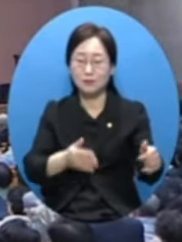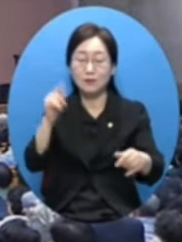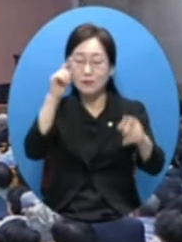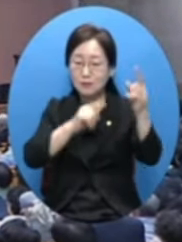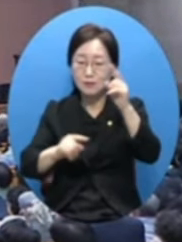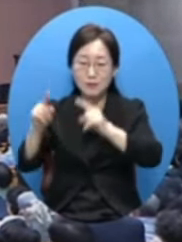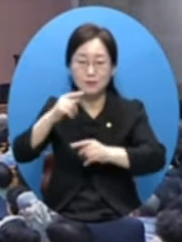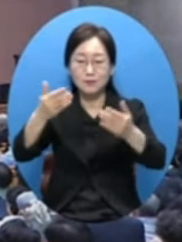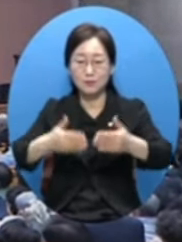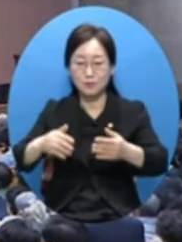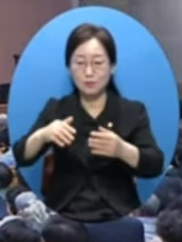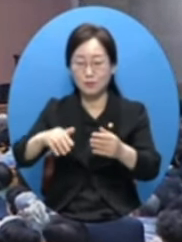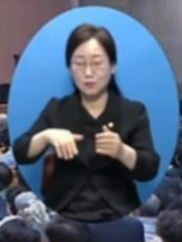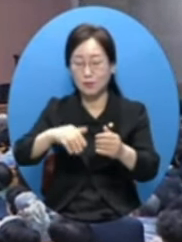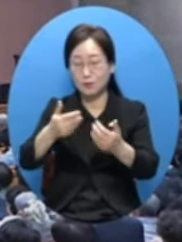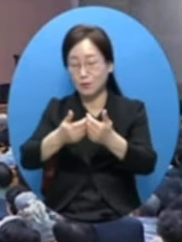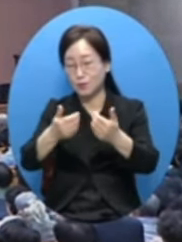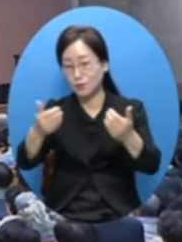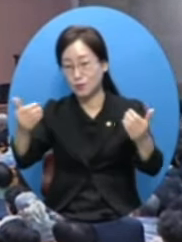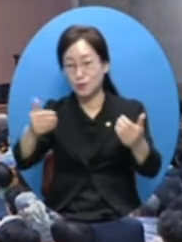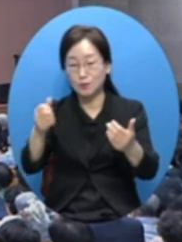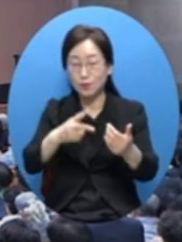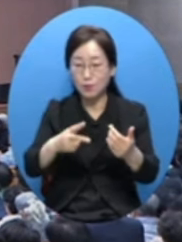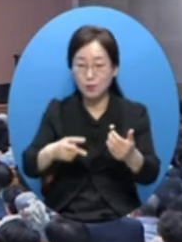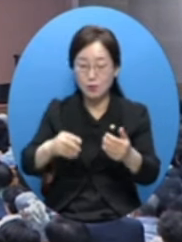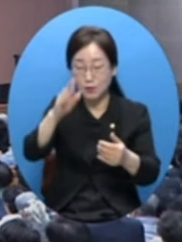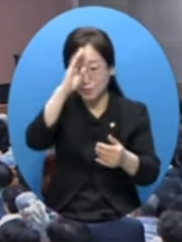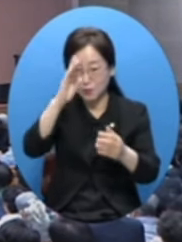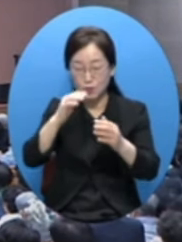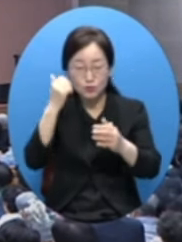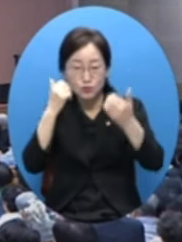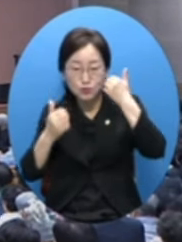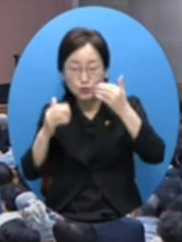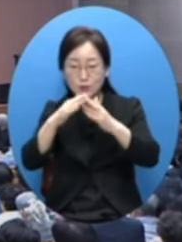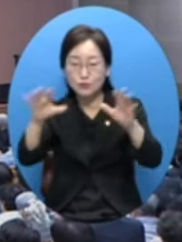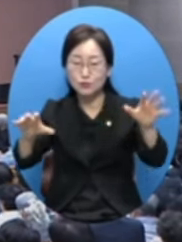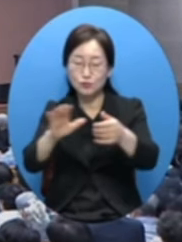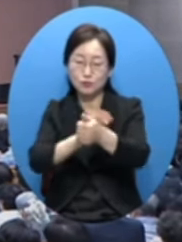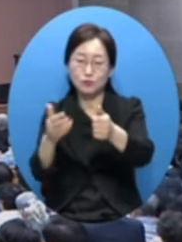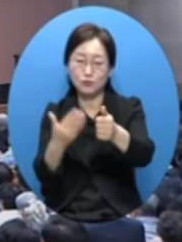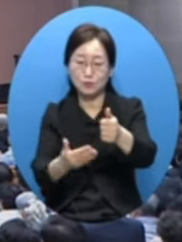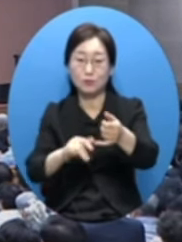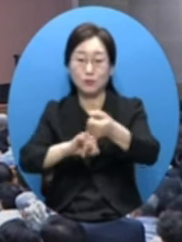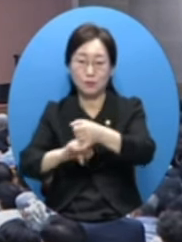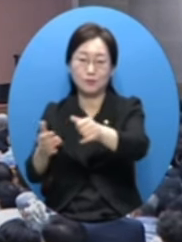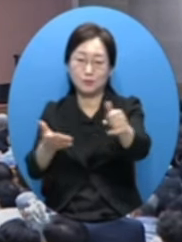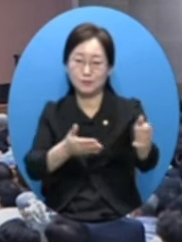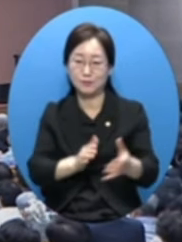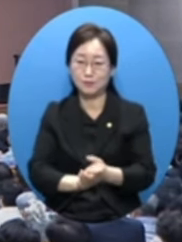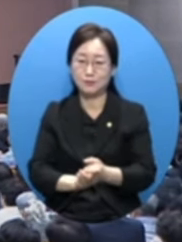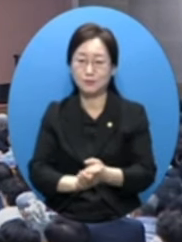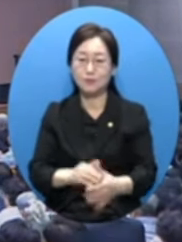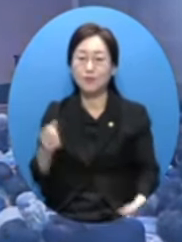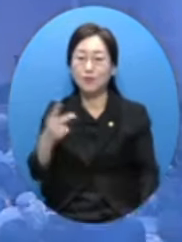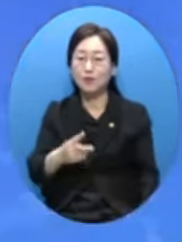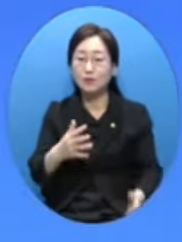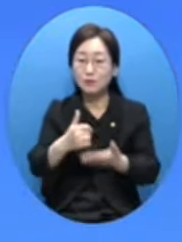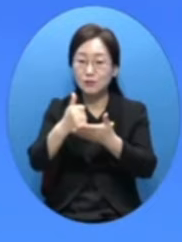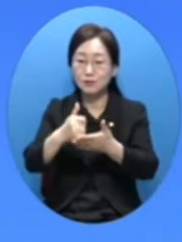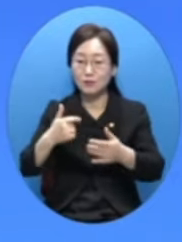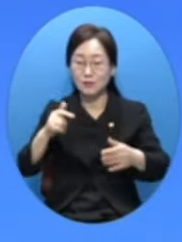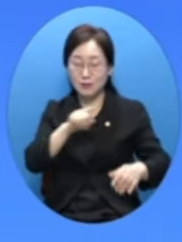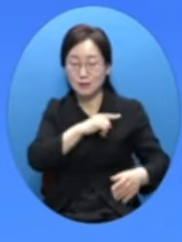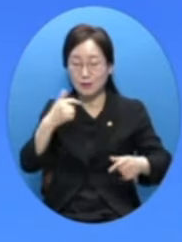입고 소외되고 병들고 고통당하는 이웃을 섬기는 우리 모두가 되기를 바랍니다. 무엇보다도 우리 주님이 가장